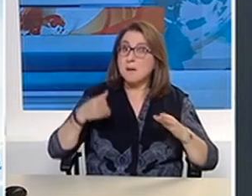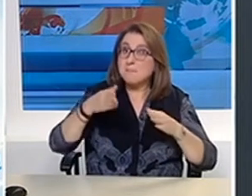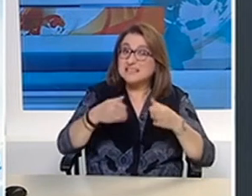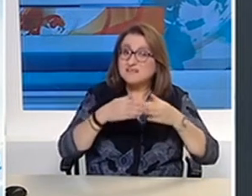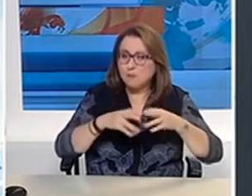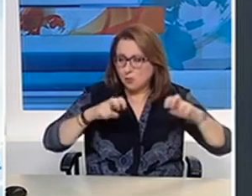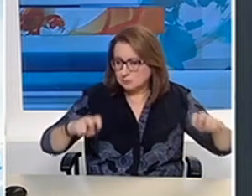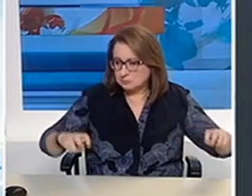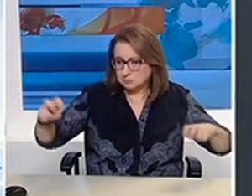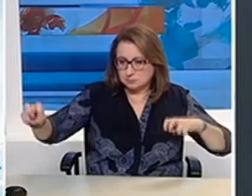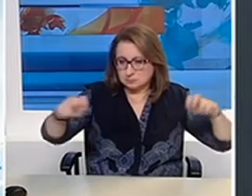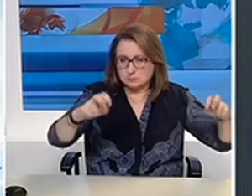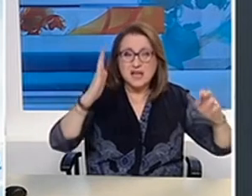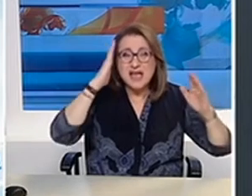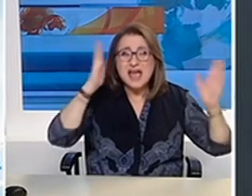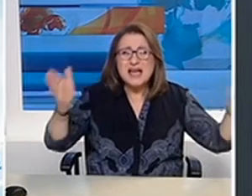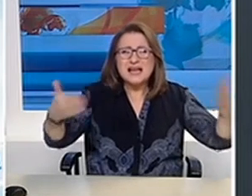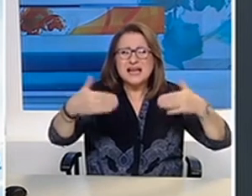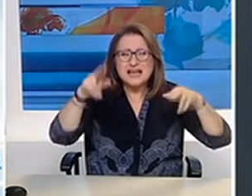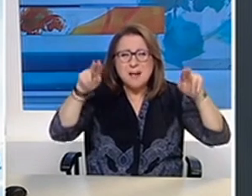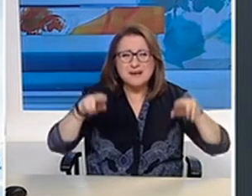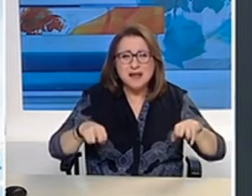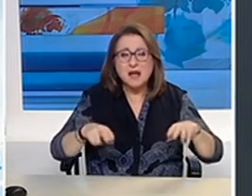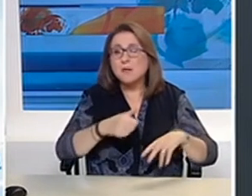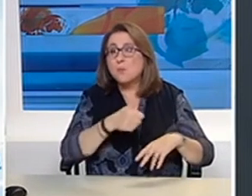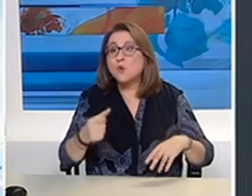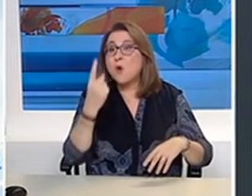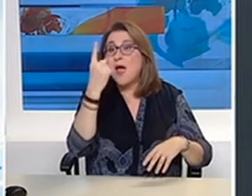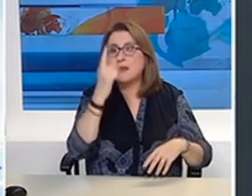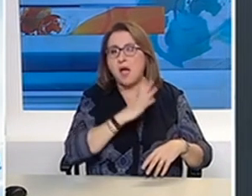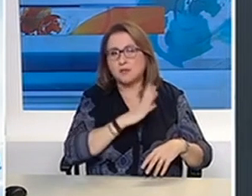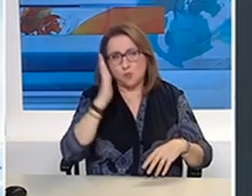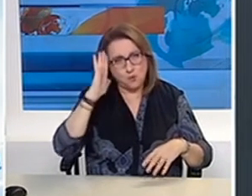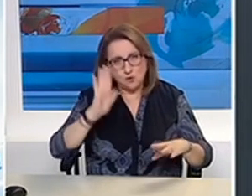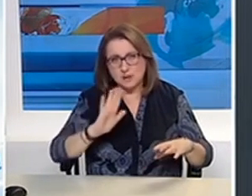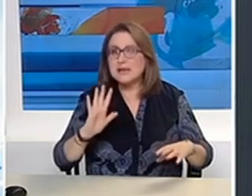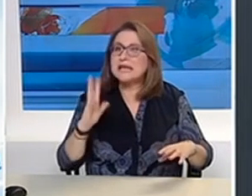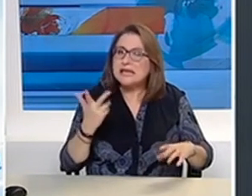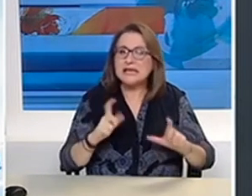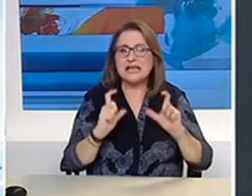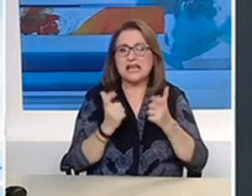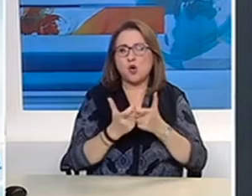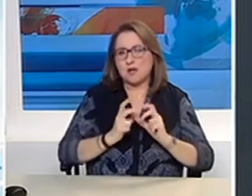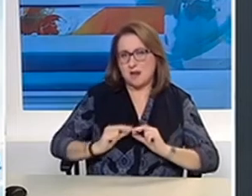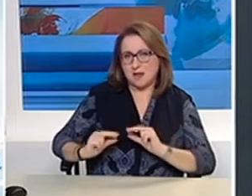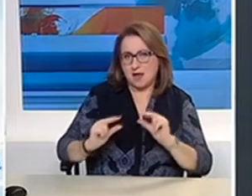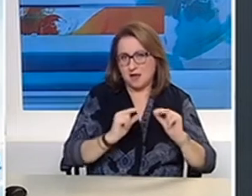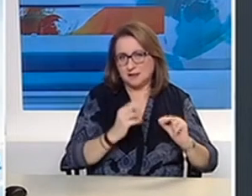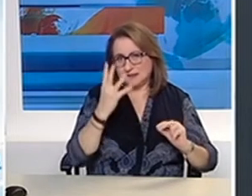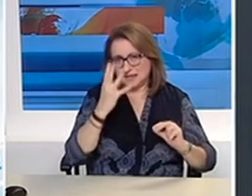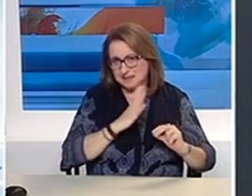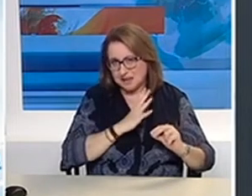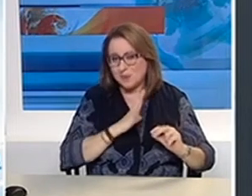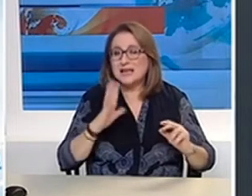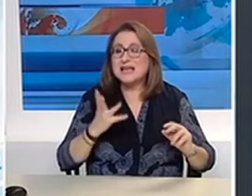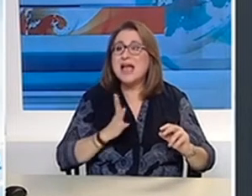χρήση κάθε καμπίνας από ένα άτομο, εκτός αν πρόκειται για οικογένεια, συγγενείς δηλαδή πρώτου βαθμού, οπότε μπορούν να είναι έως 4 άτομα ή άτομα με